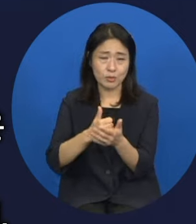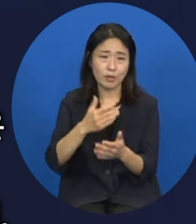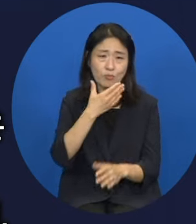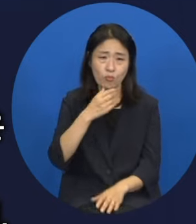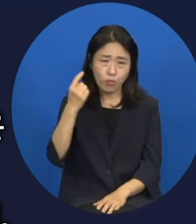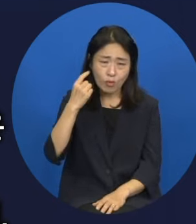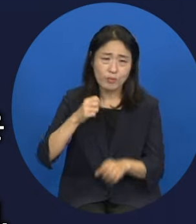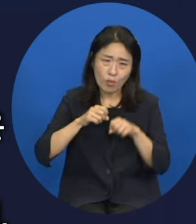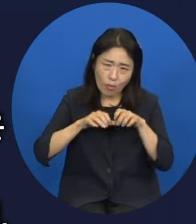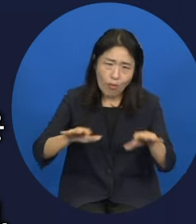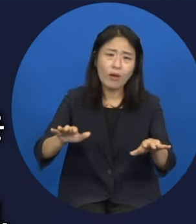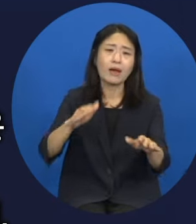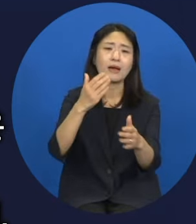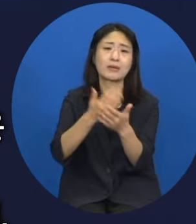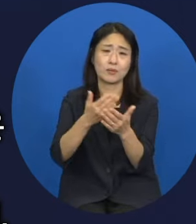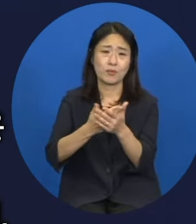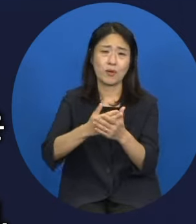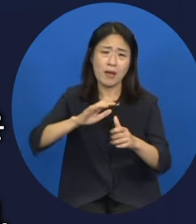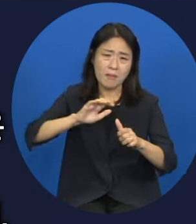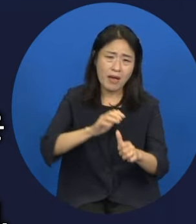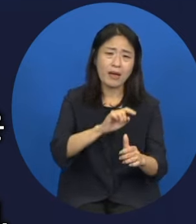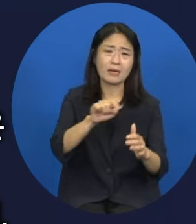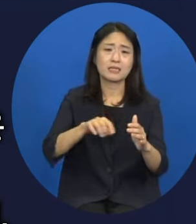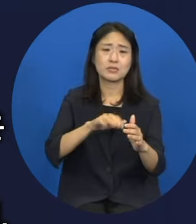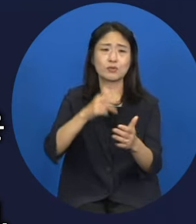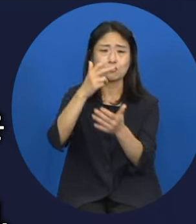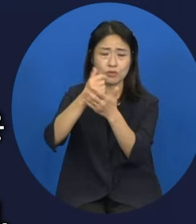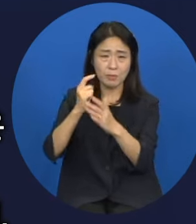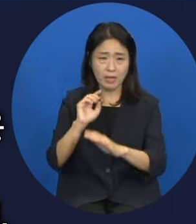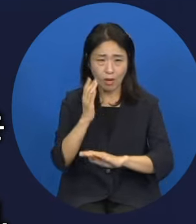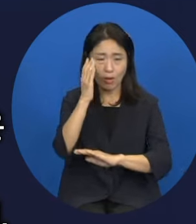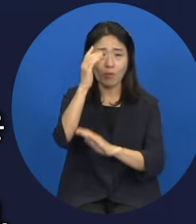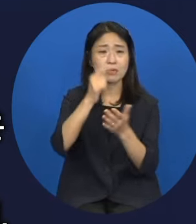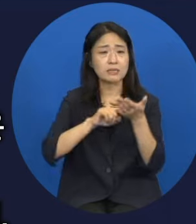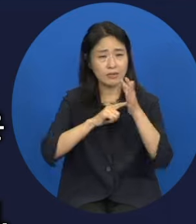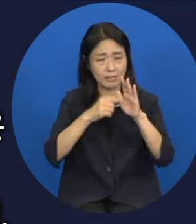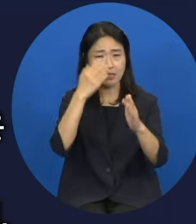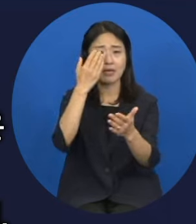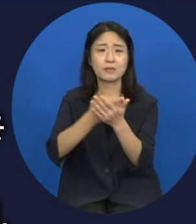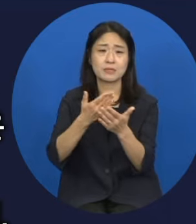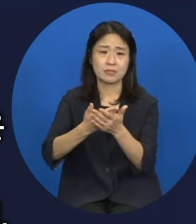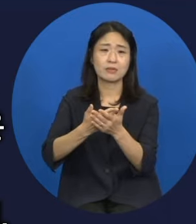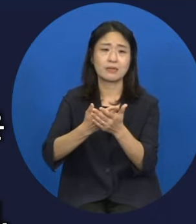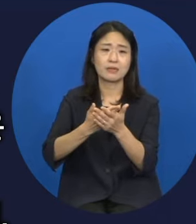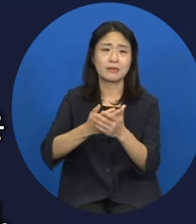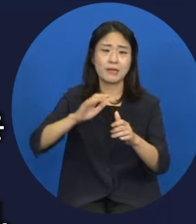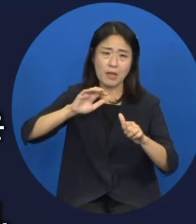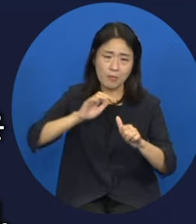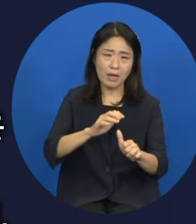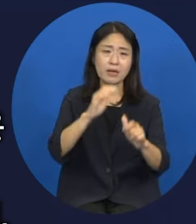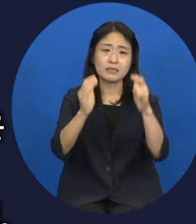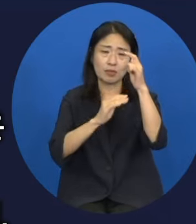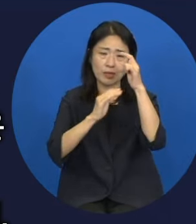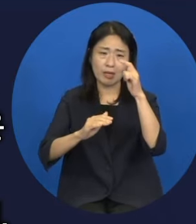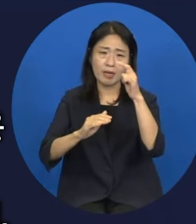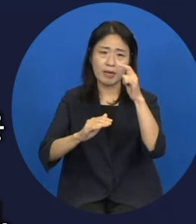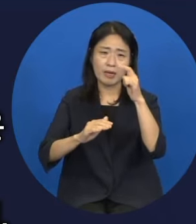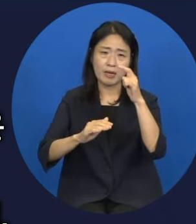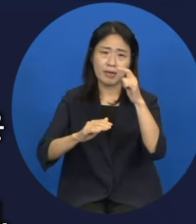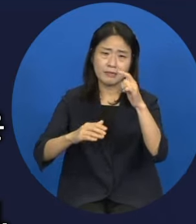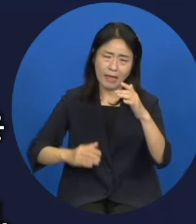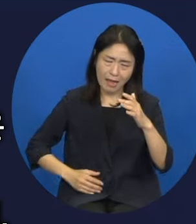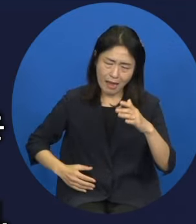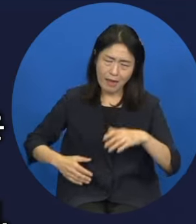하시고 박해 중에도 주님의 영광이 더욱더 드러나게 하여 주옵소서. 박해받는 성도들에게